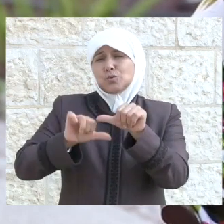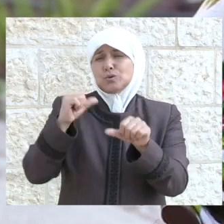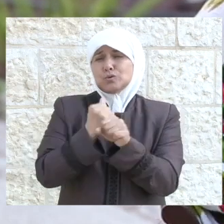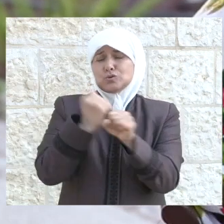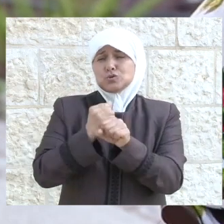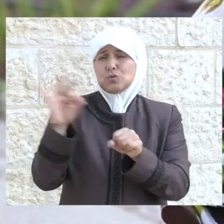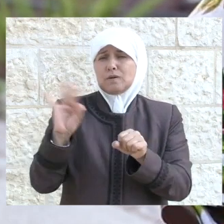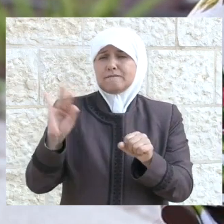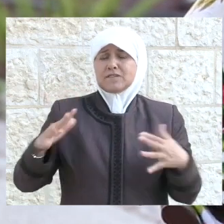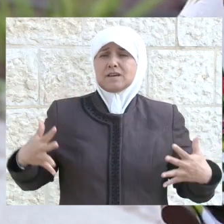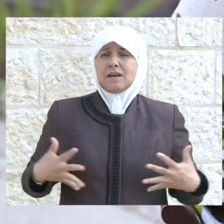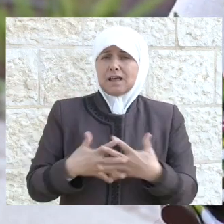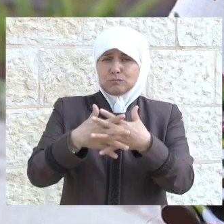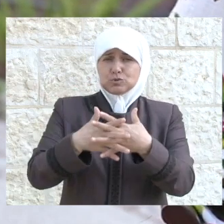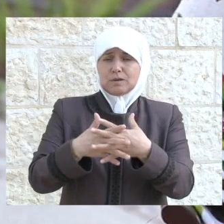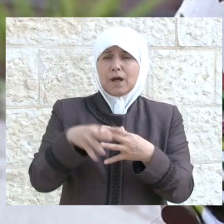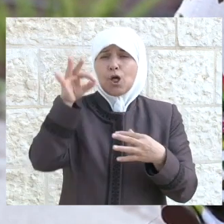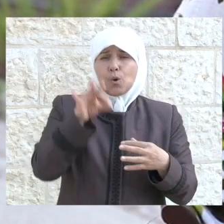شخص بحدث فرق في المجتمع.